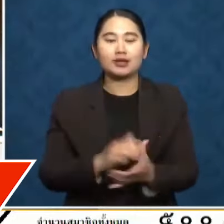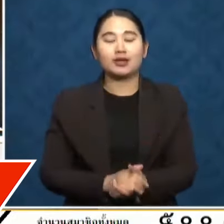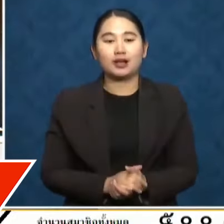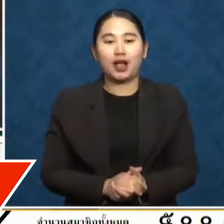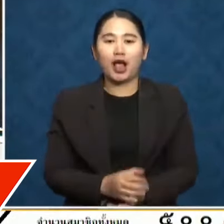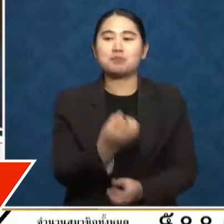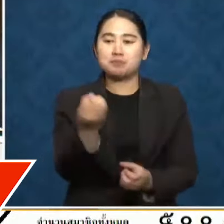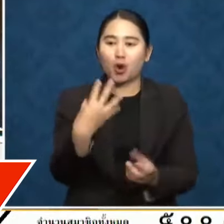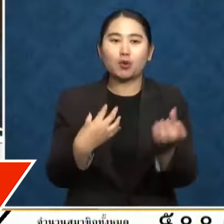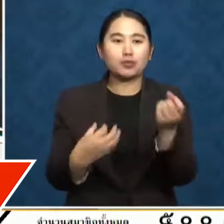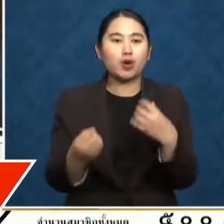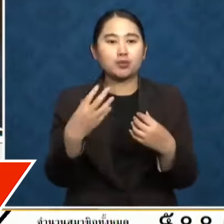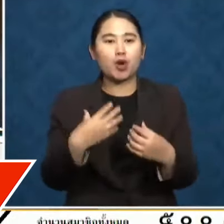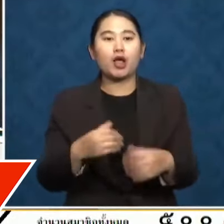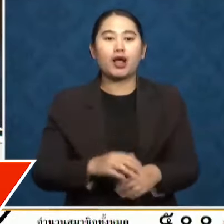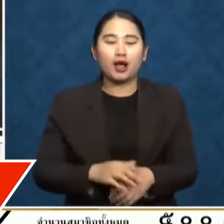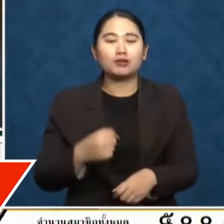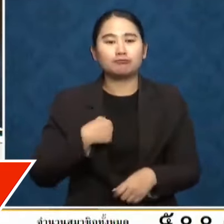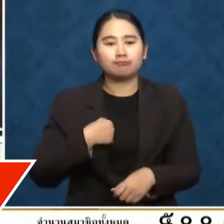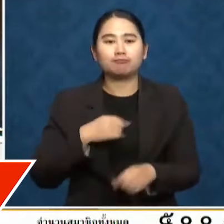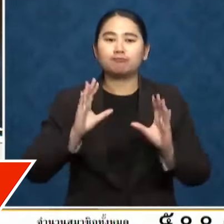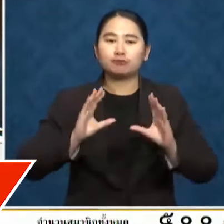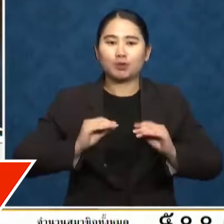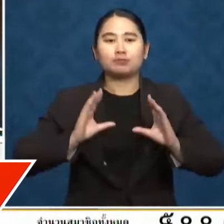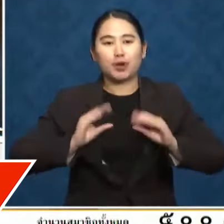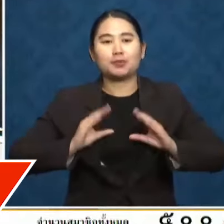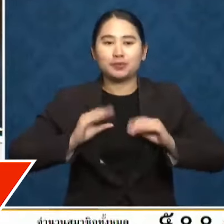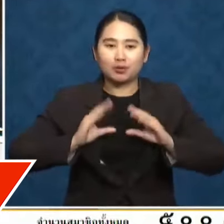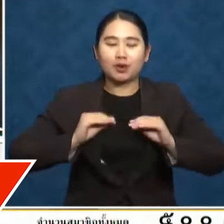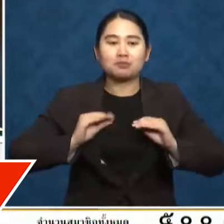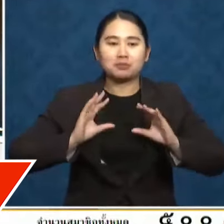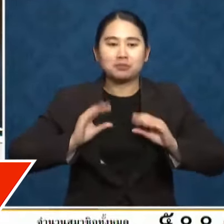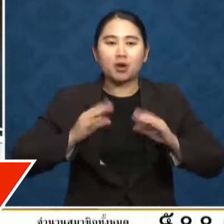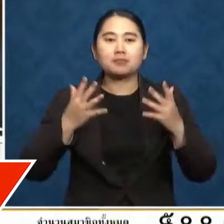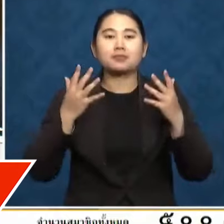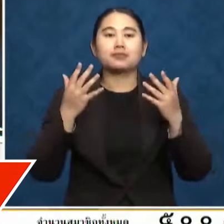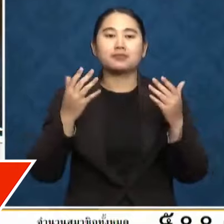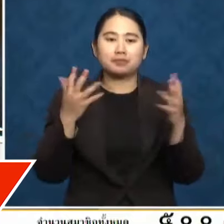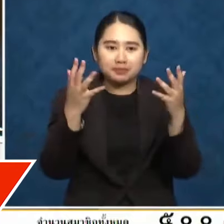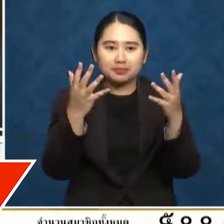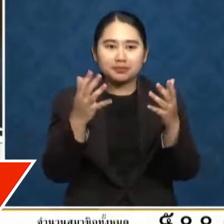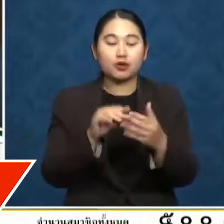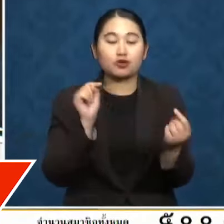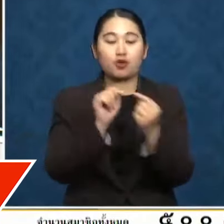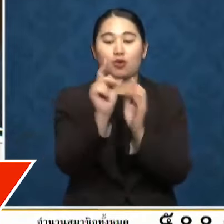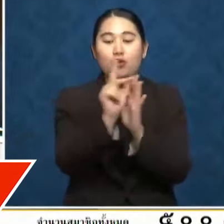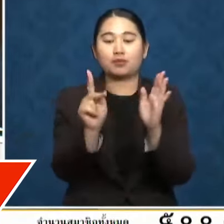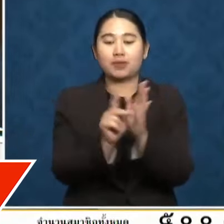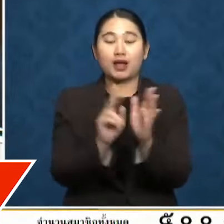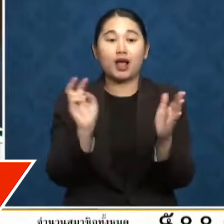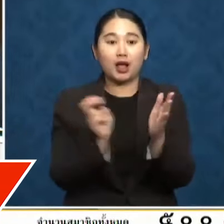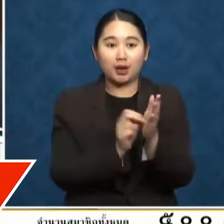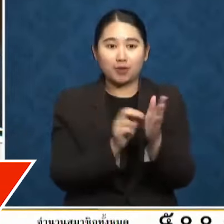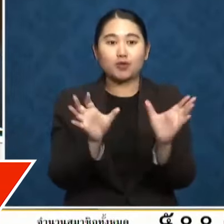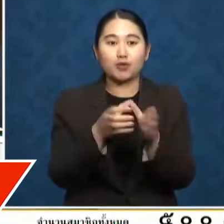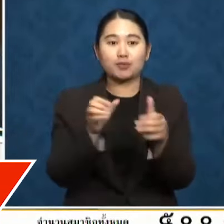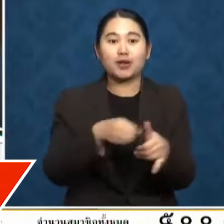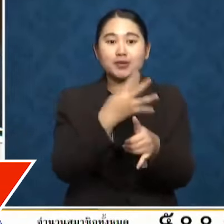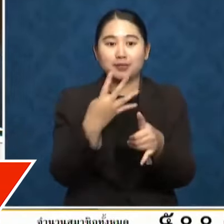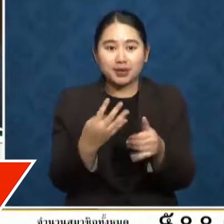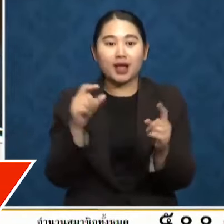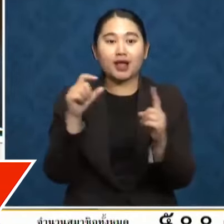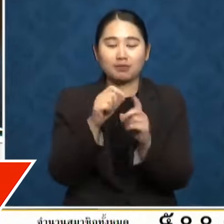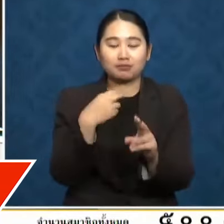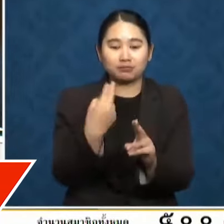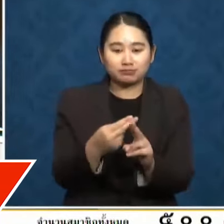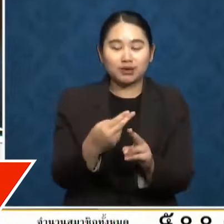่าทุทานก็บอกว่าไม่ได้มีใครไม่เห็นด้วยกับเรื่องของการออกกฎหมายรบรองเพชรคำนำหน้านาม